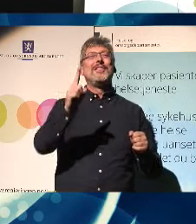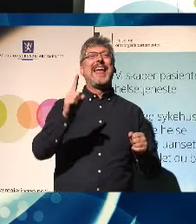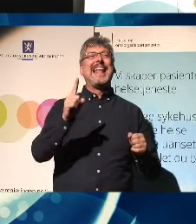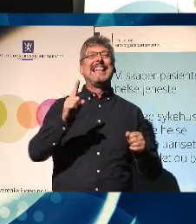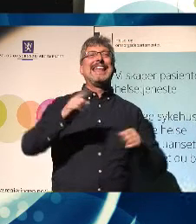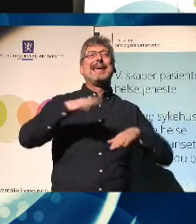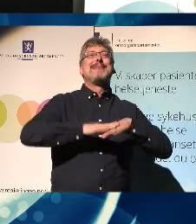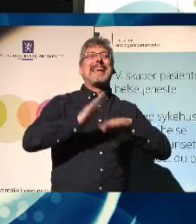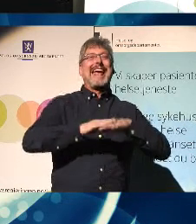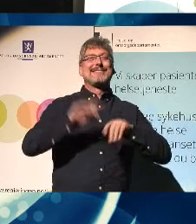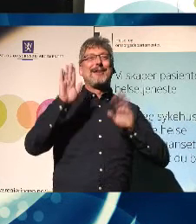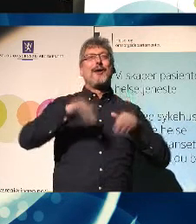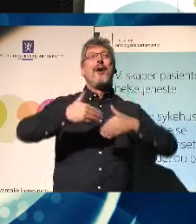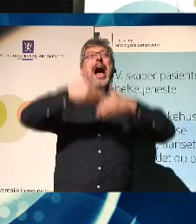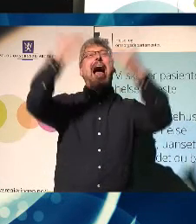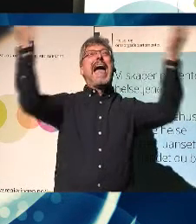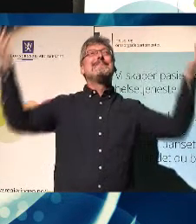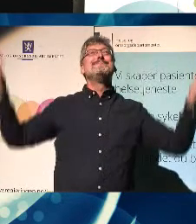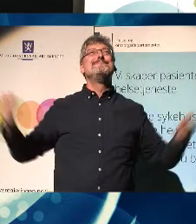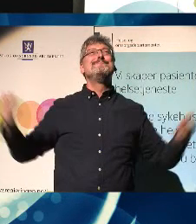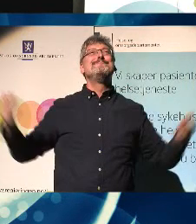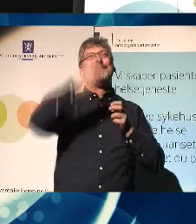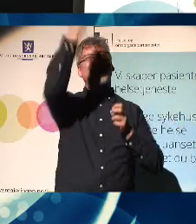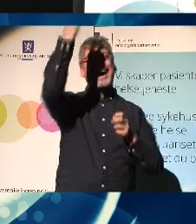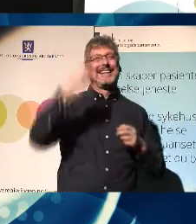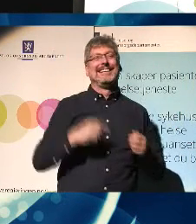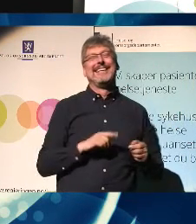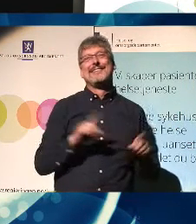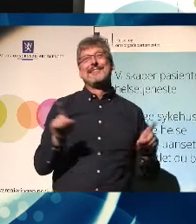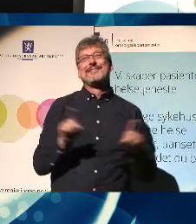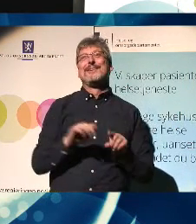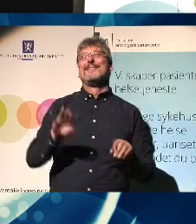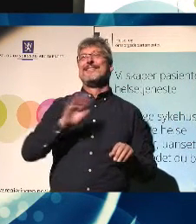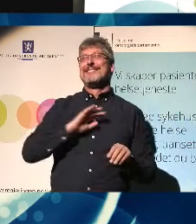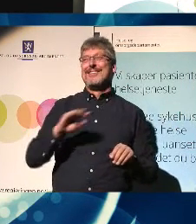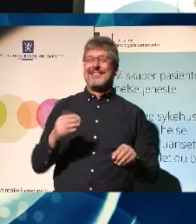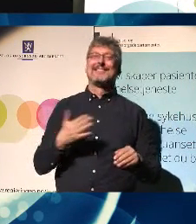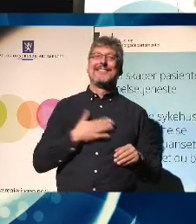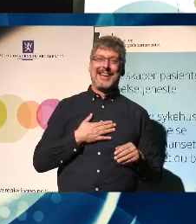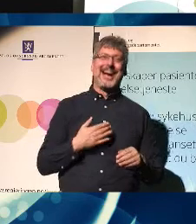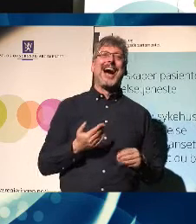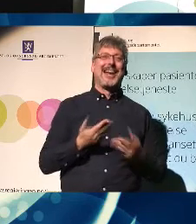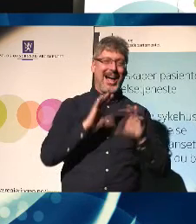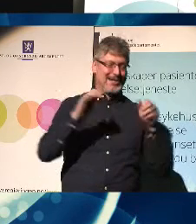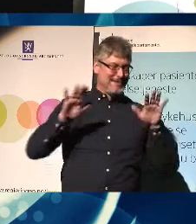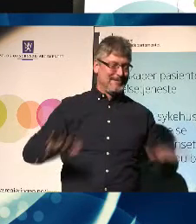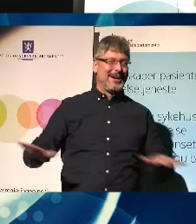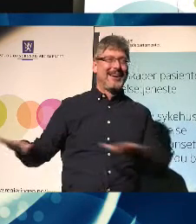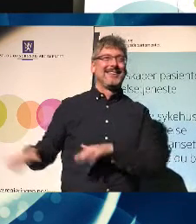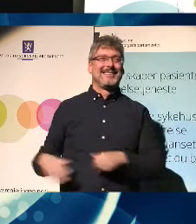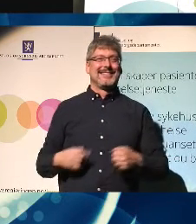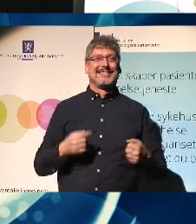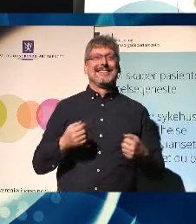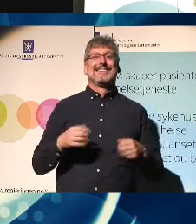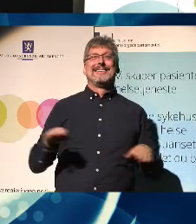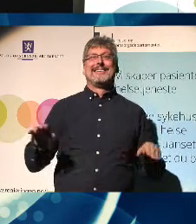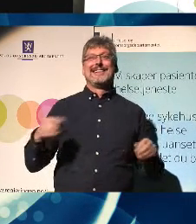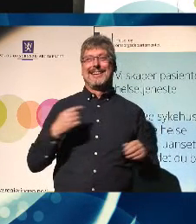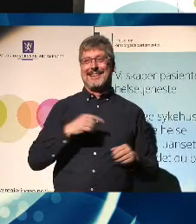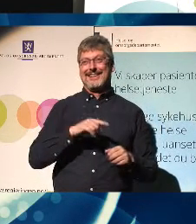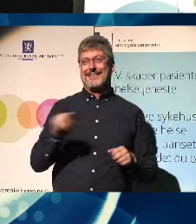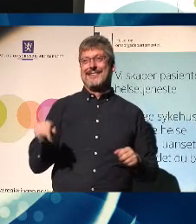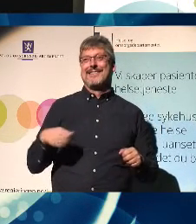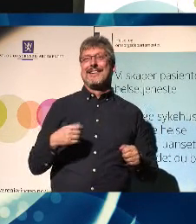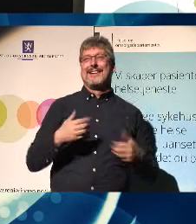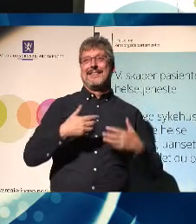himmelferd. Så vi synes vi har det på plass, og demokrati i midten og samfunnssikkerhet og beredskap